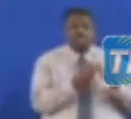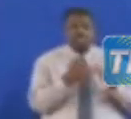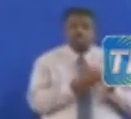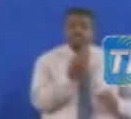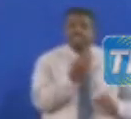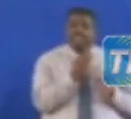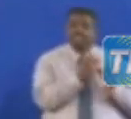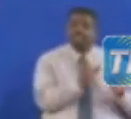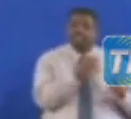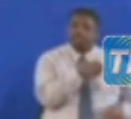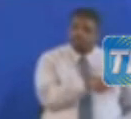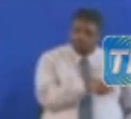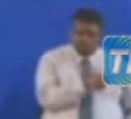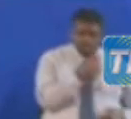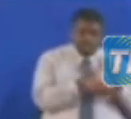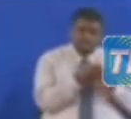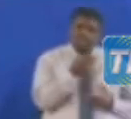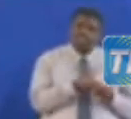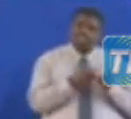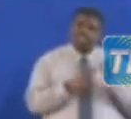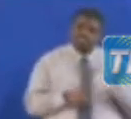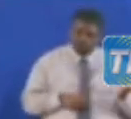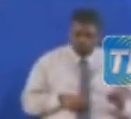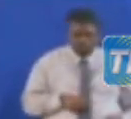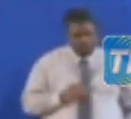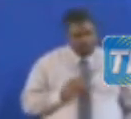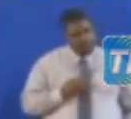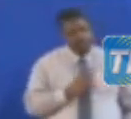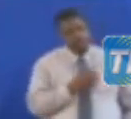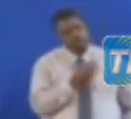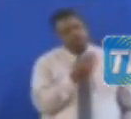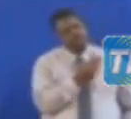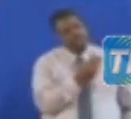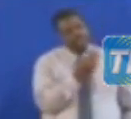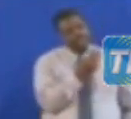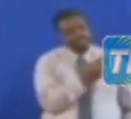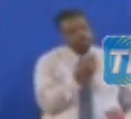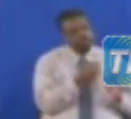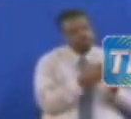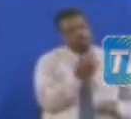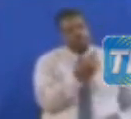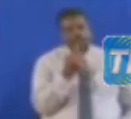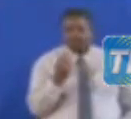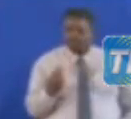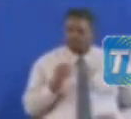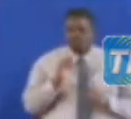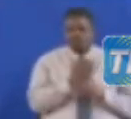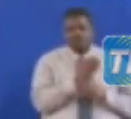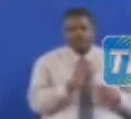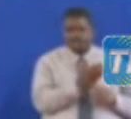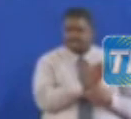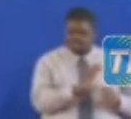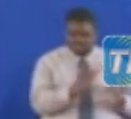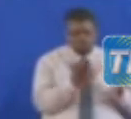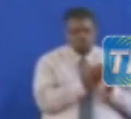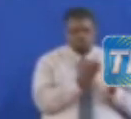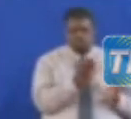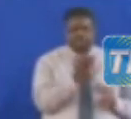37.49 zimetengwa, na kati ya fedha hizo shilingi bilioni 33.12 ni ukarabati wa shule